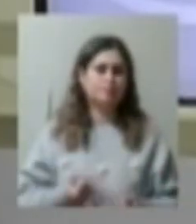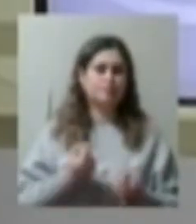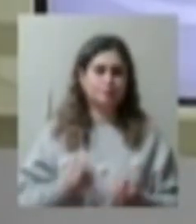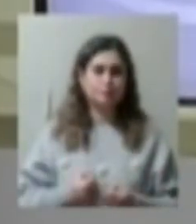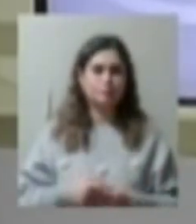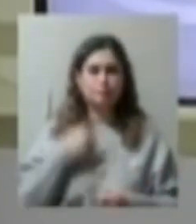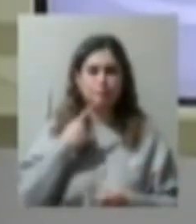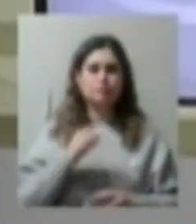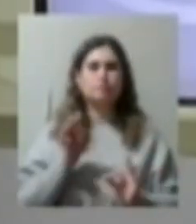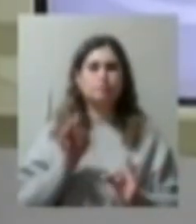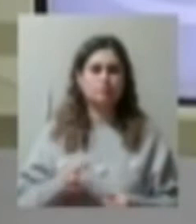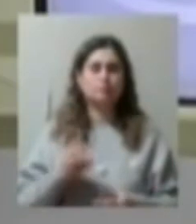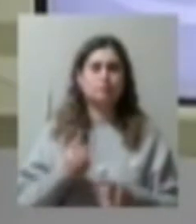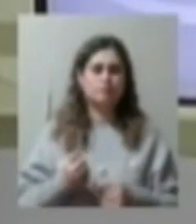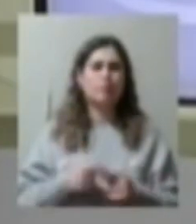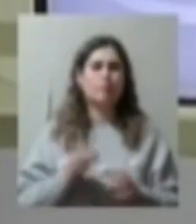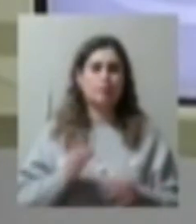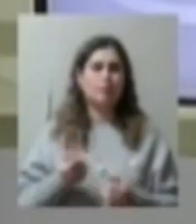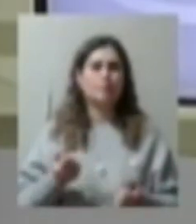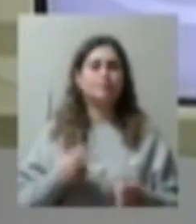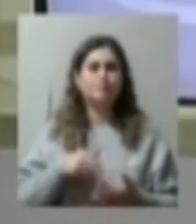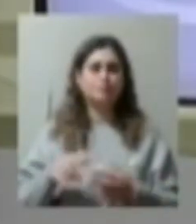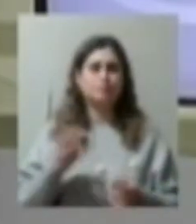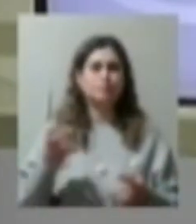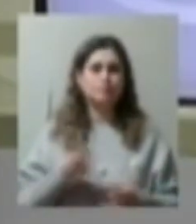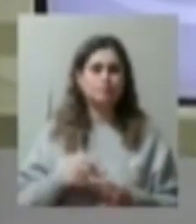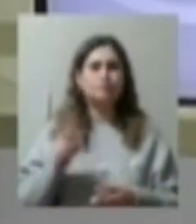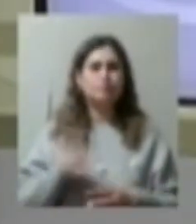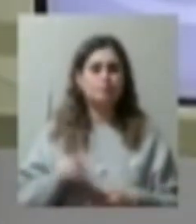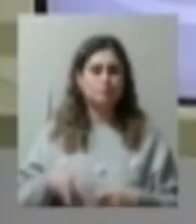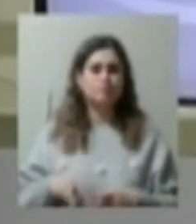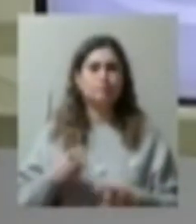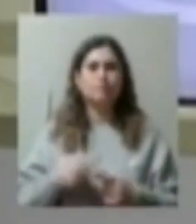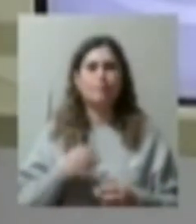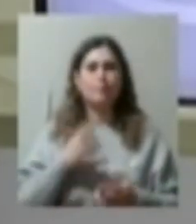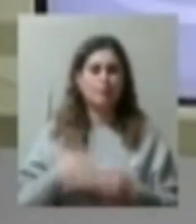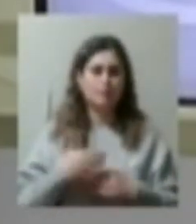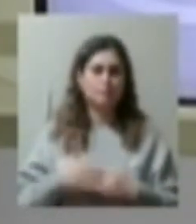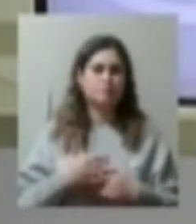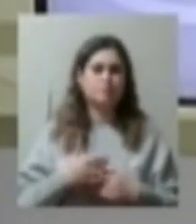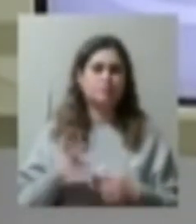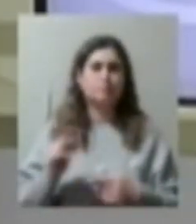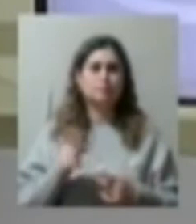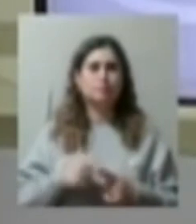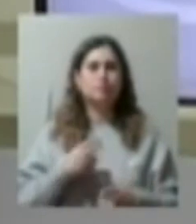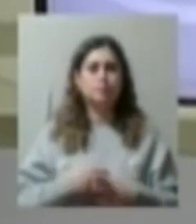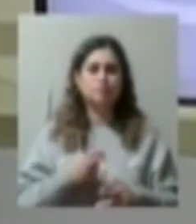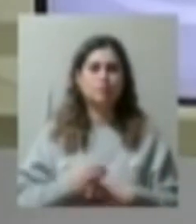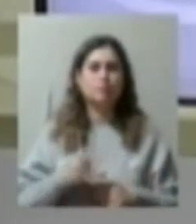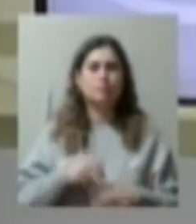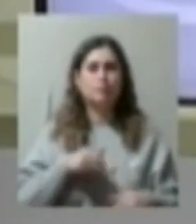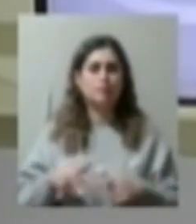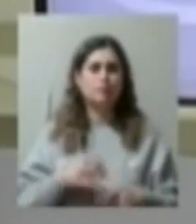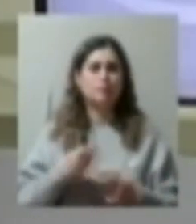що правильно, так, водії, пішоходів треба штрафувати, карати, що заважають, перебігають там, де не